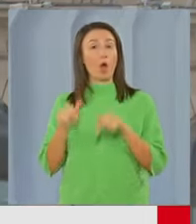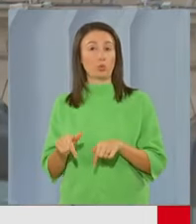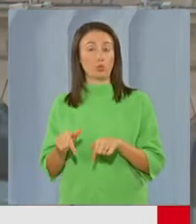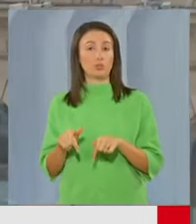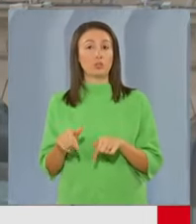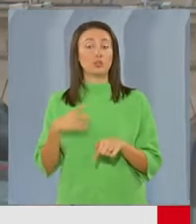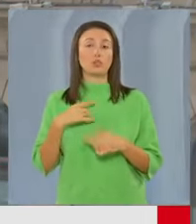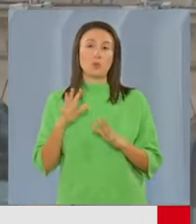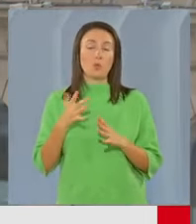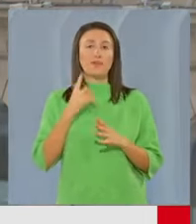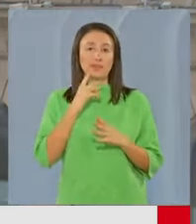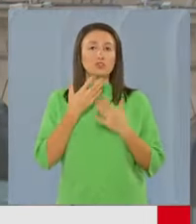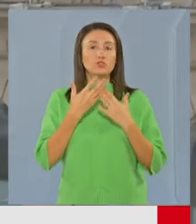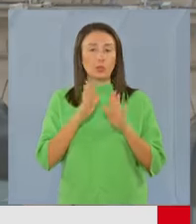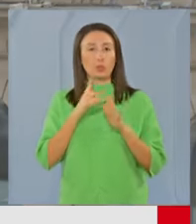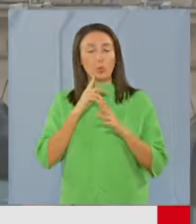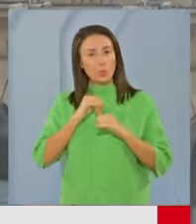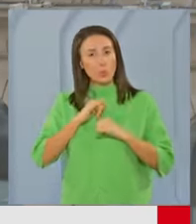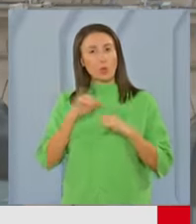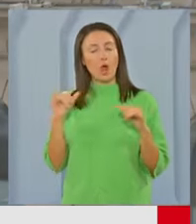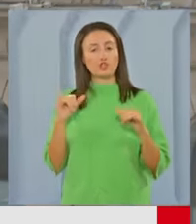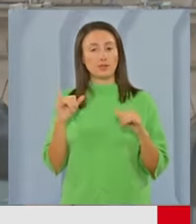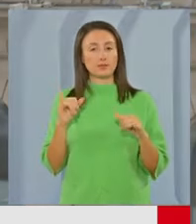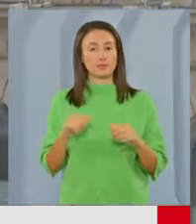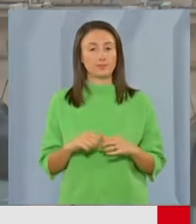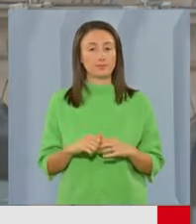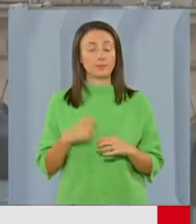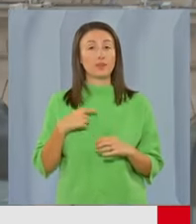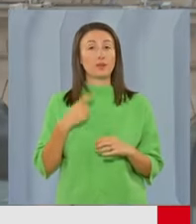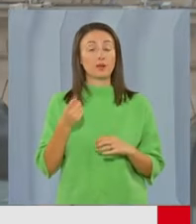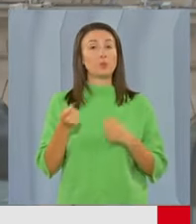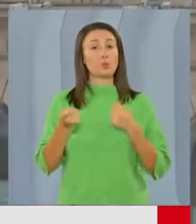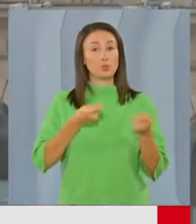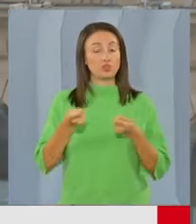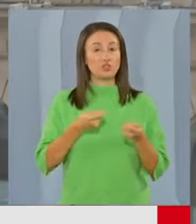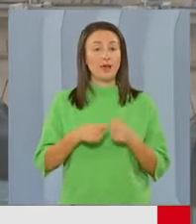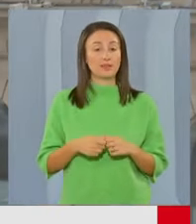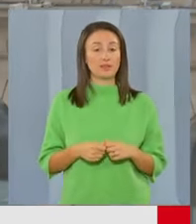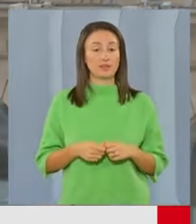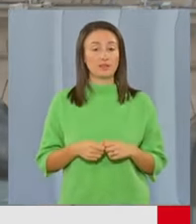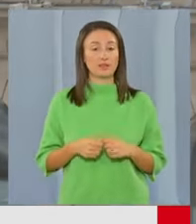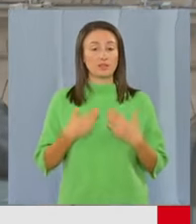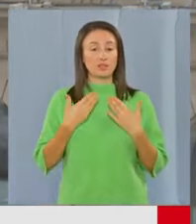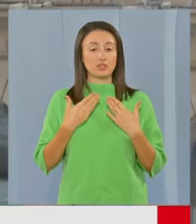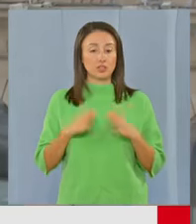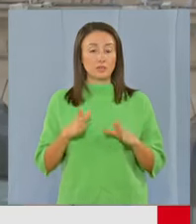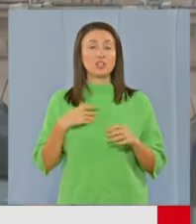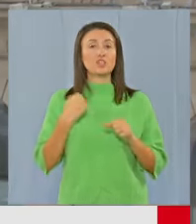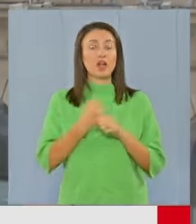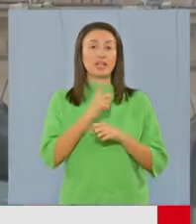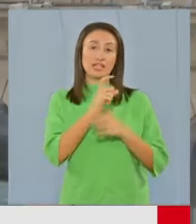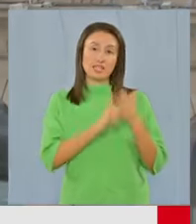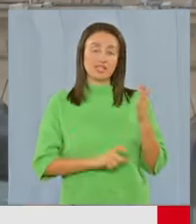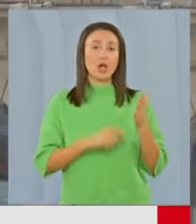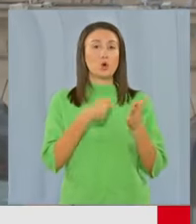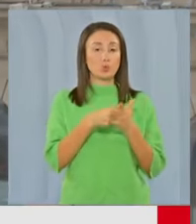și probabil mânați cumva sau în încurajați și de de reclamele comercianților încep să și nu doar să și facă listele de cumpărător